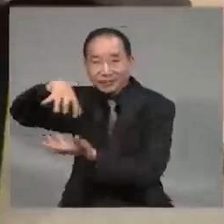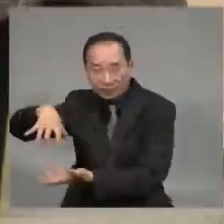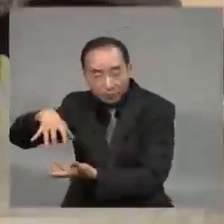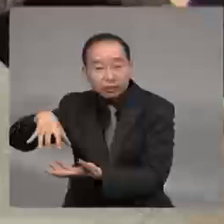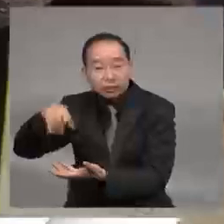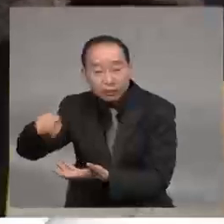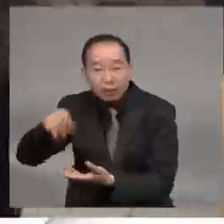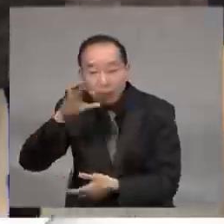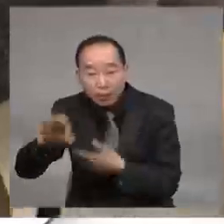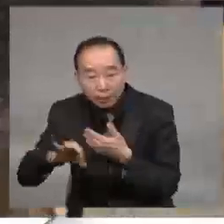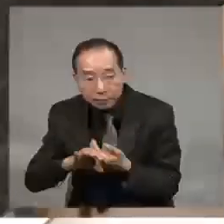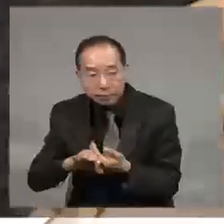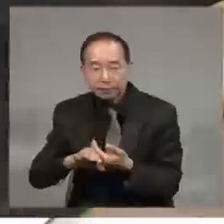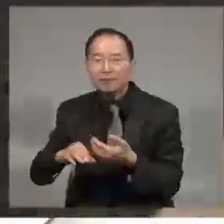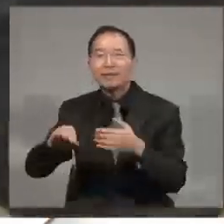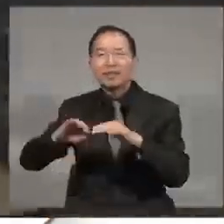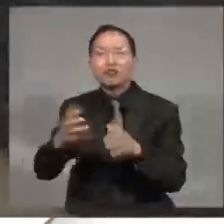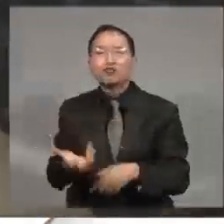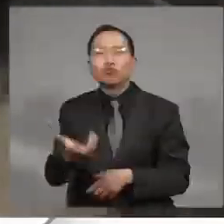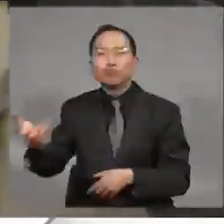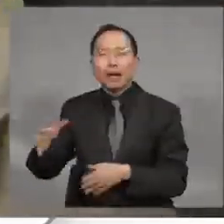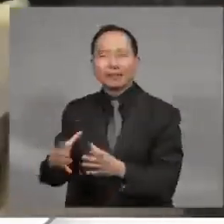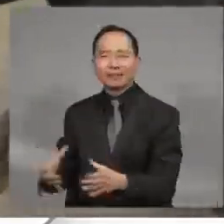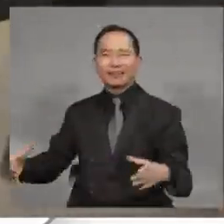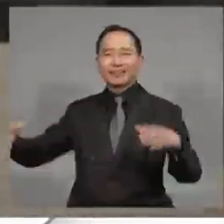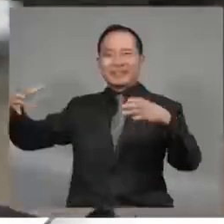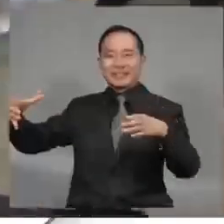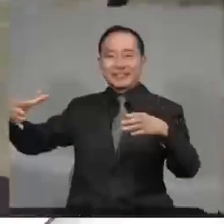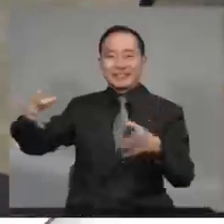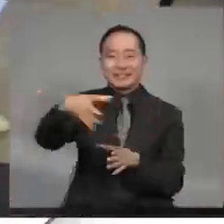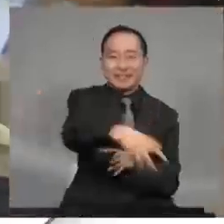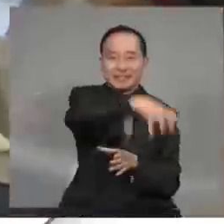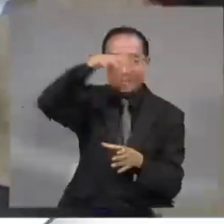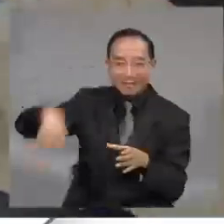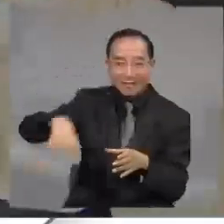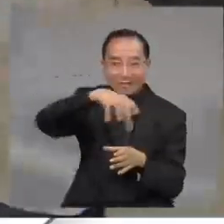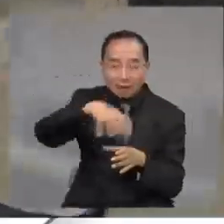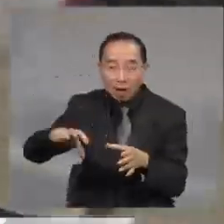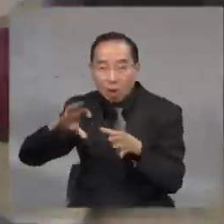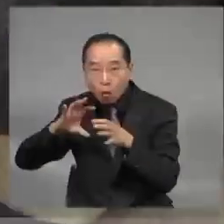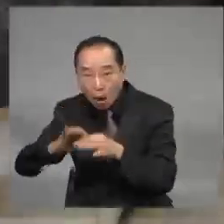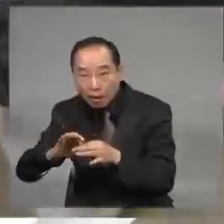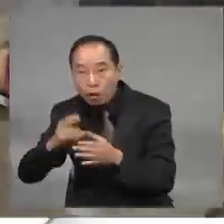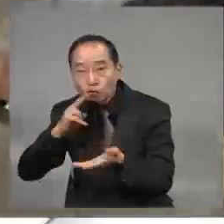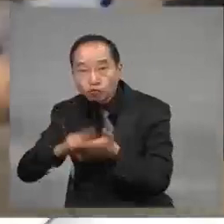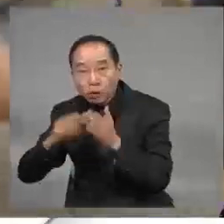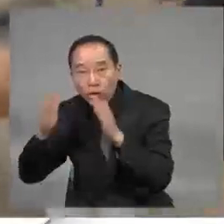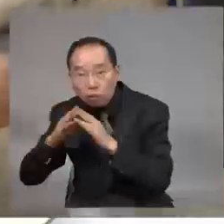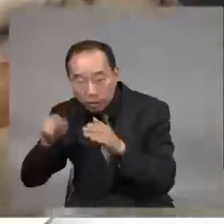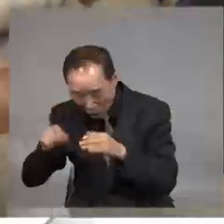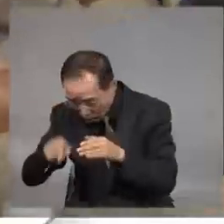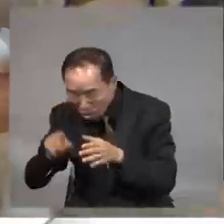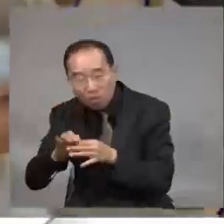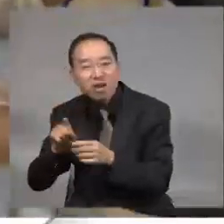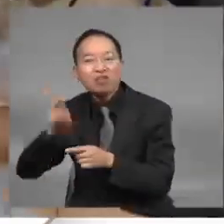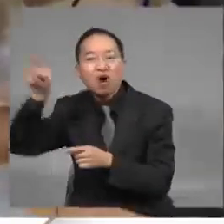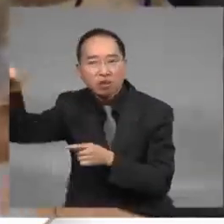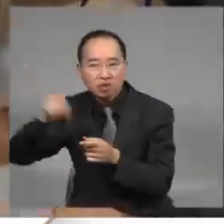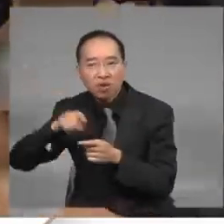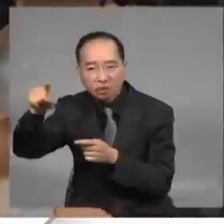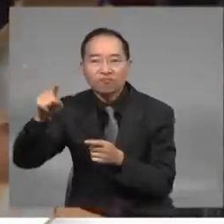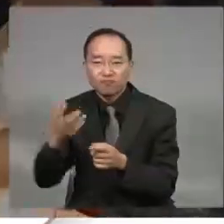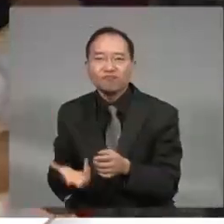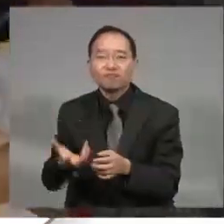보이시는 저 운반 상자에 담아서 저건 그대로 관할 우체국으로 인계를 하게 됩니다. 아, 관할 네. 우체국으로 예. 이송을 하게 되는